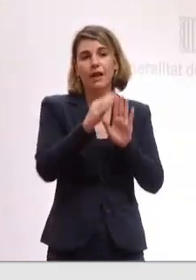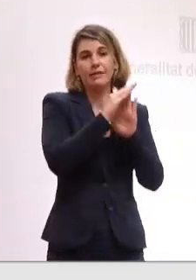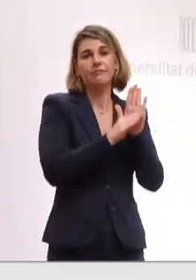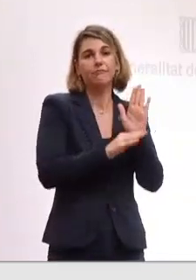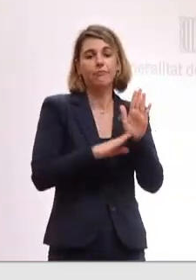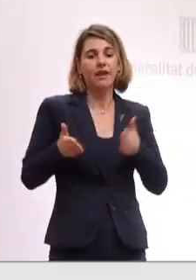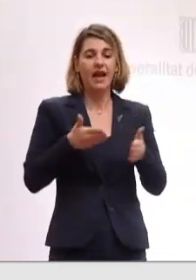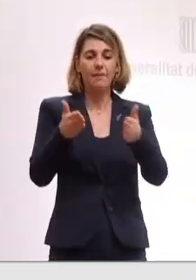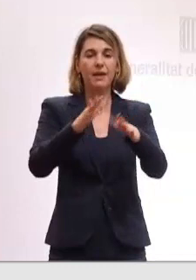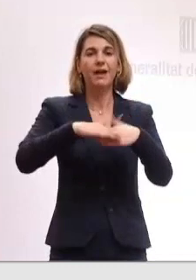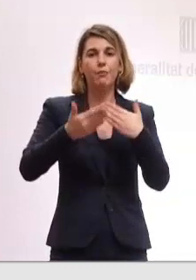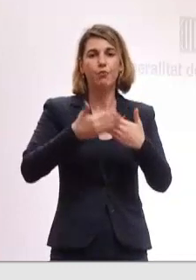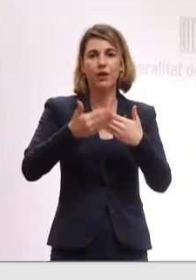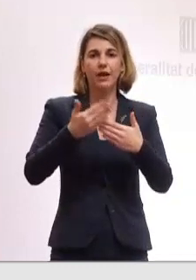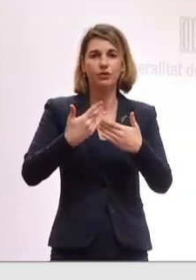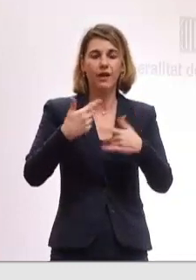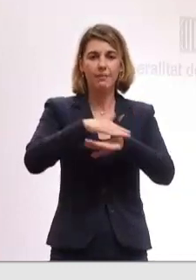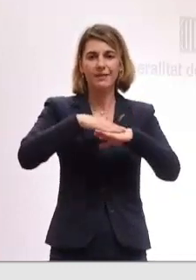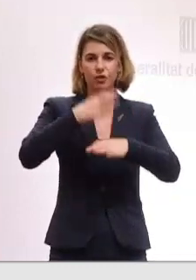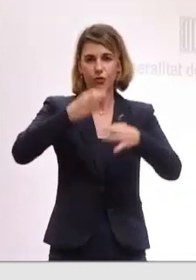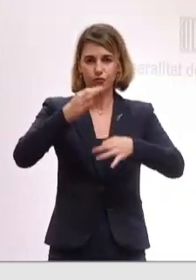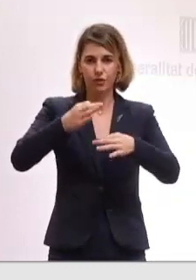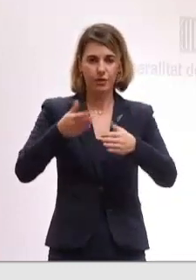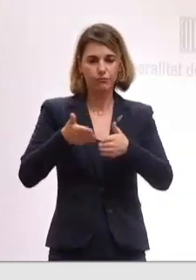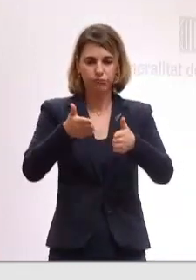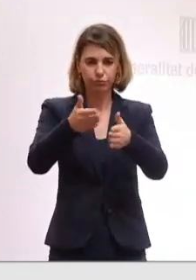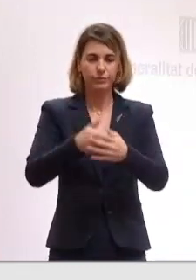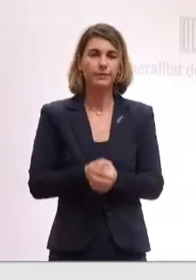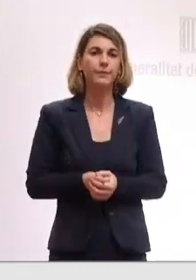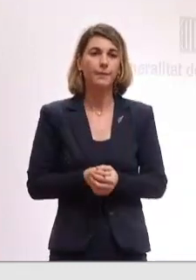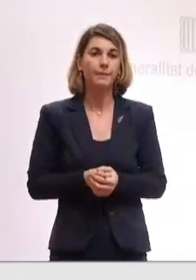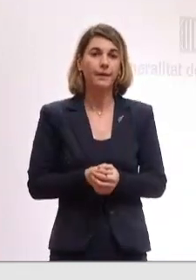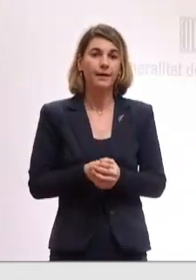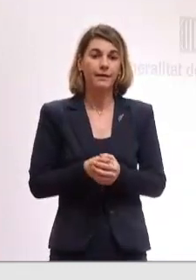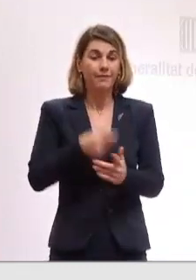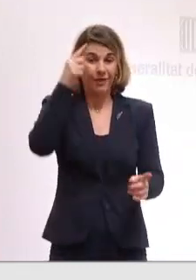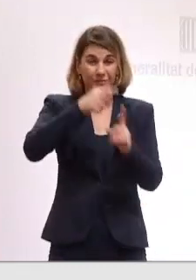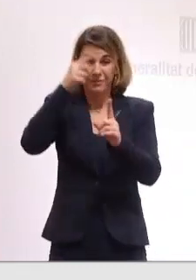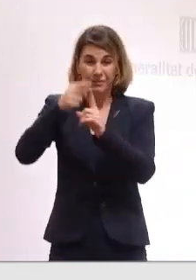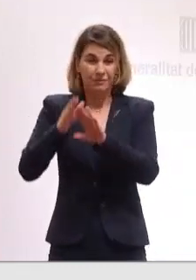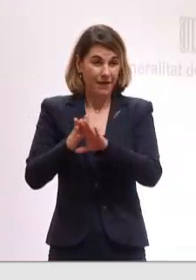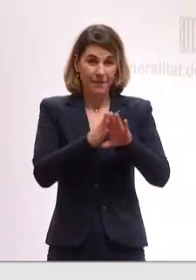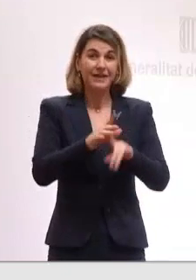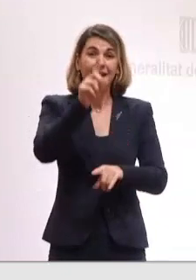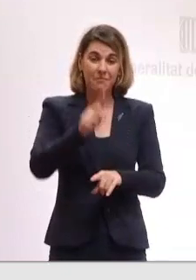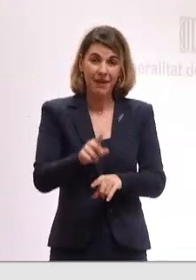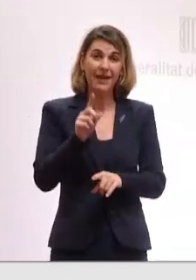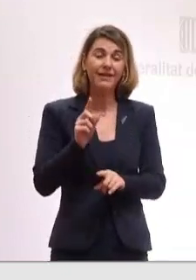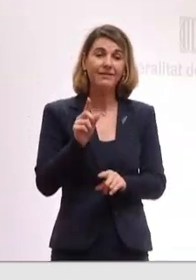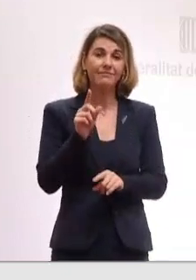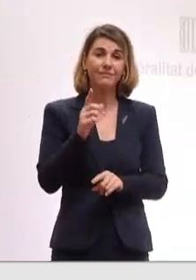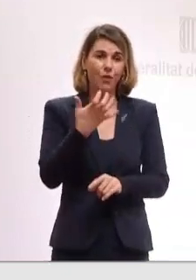la modernització de l'administració de justícia. Però més enllà d'aquestes fites, en Josep Maria Vallès ha estat